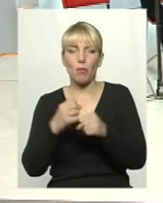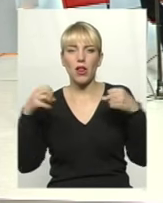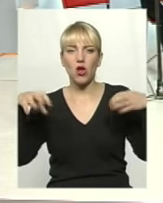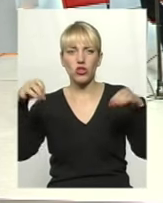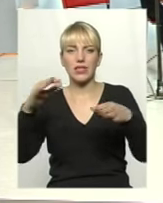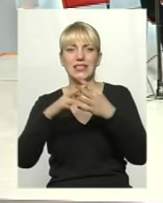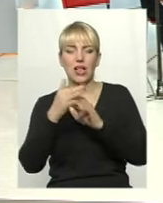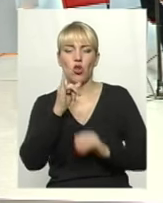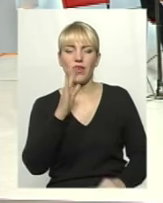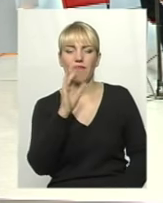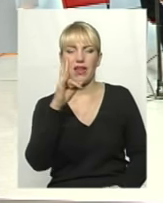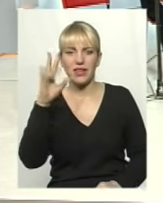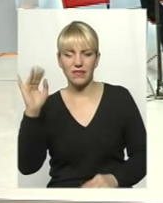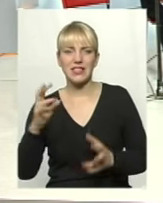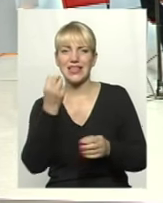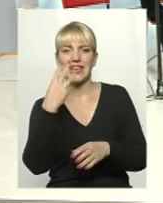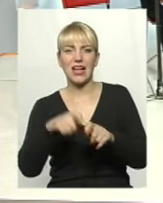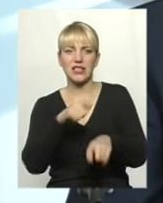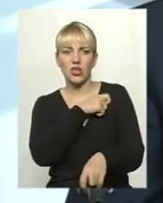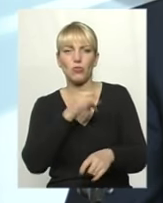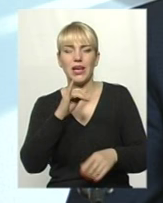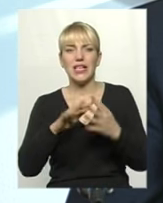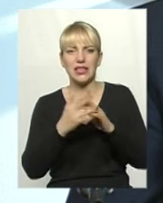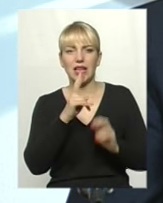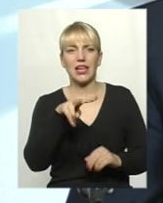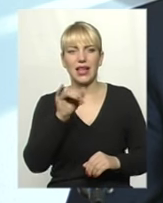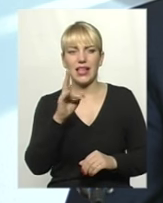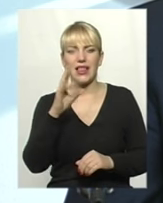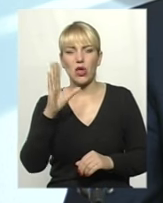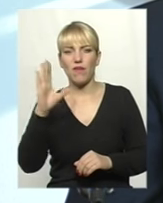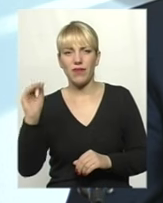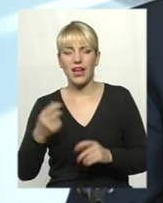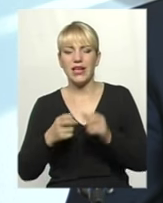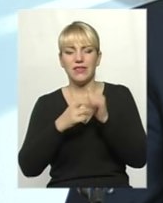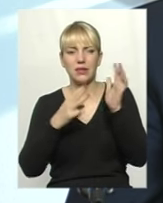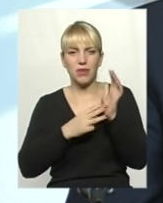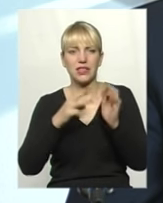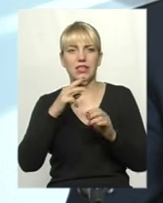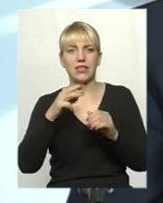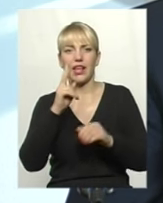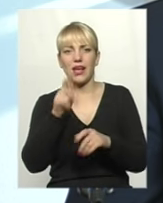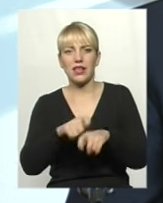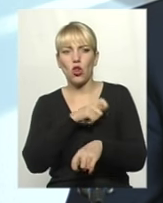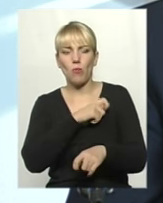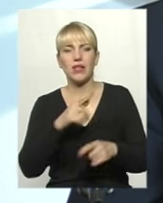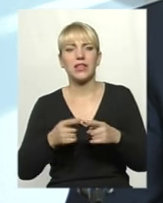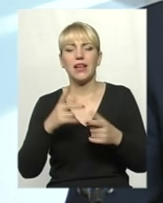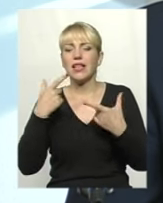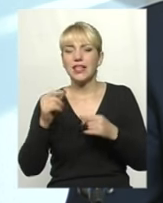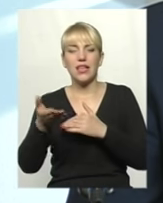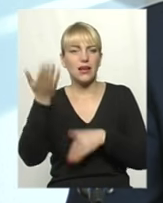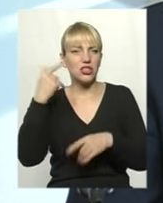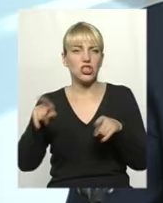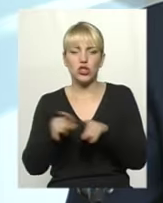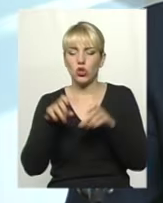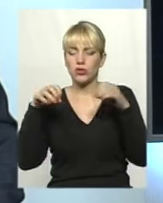коло 13 кілометрів і по селу Клиновому коло 17 кілометрів зовнішнє освітлення поробили, де до цього часу зовсім не було його.